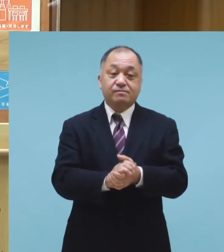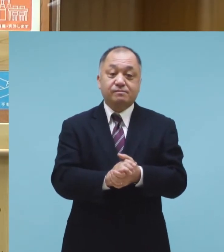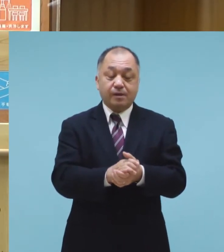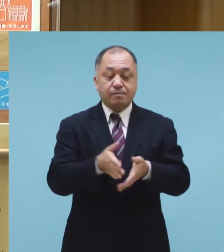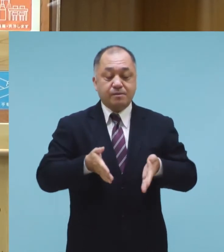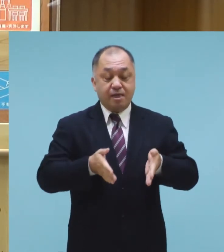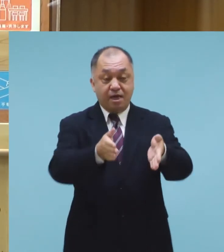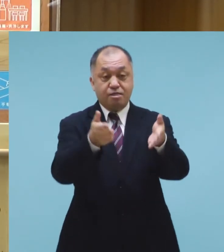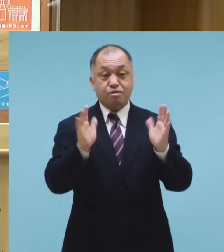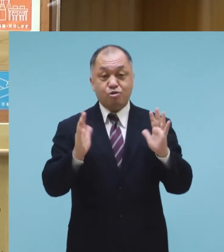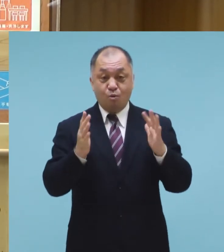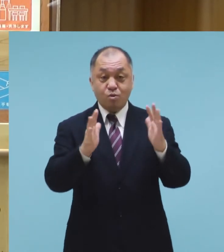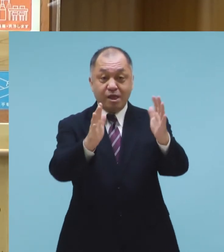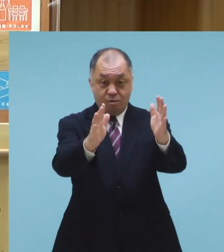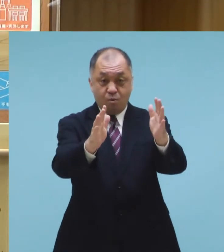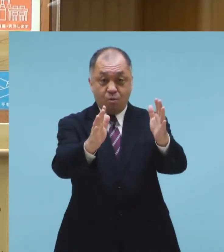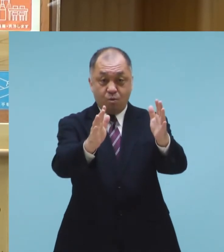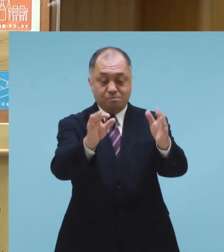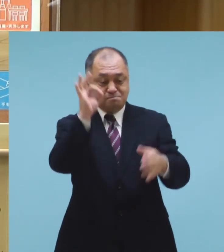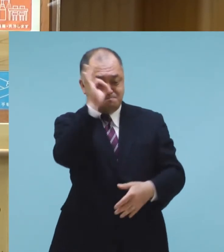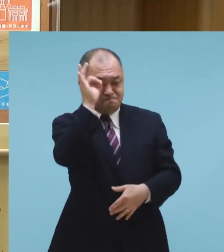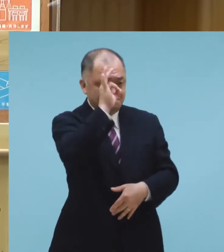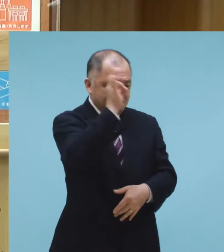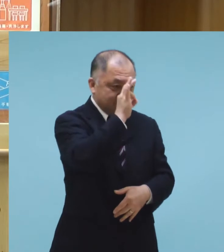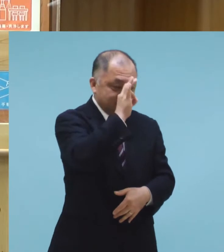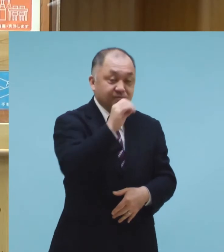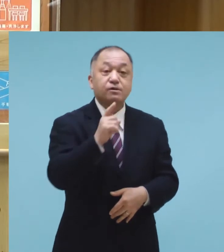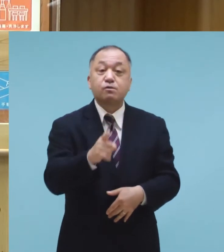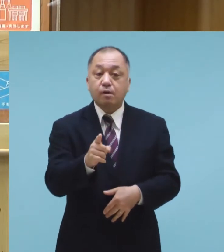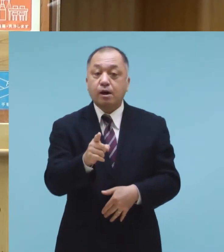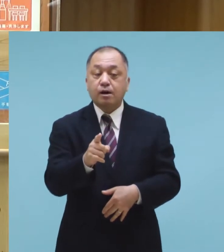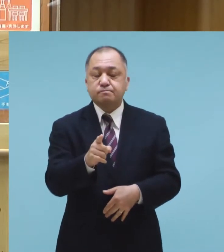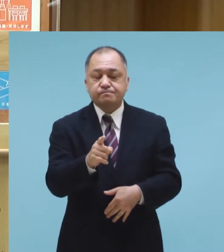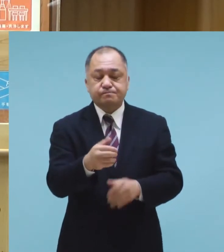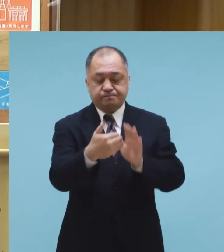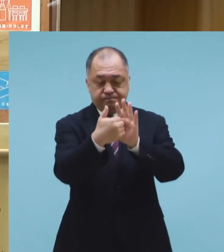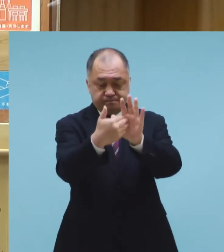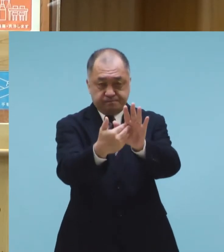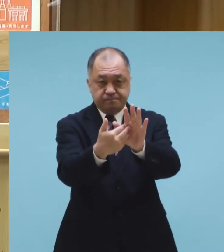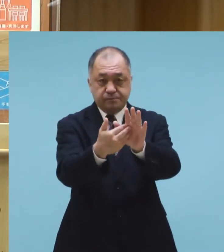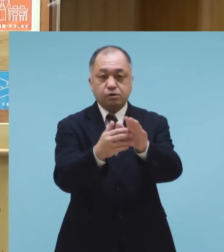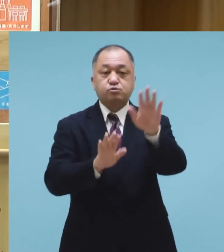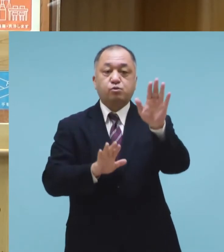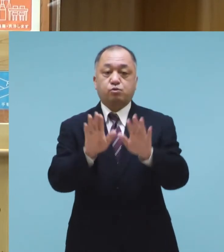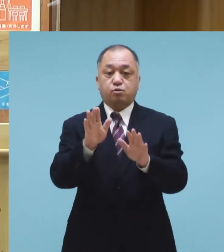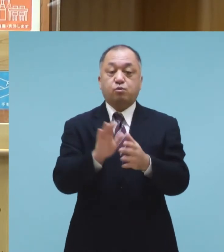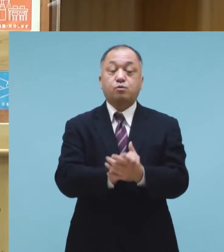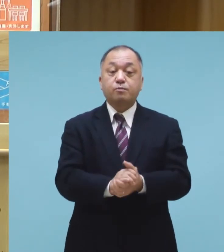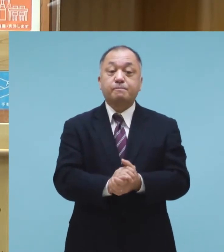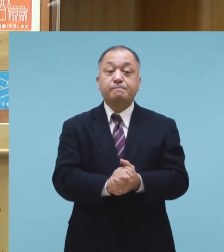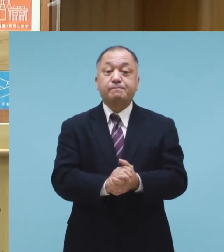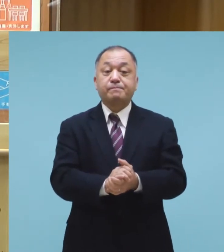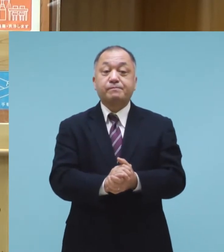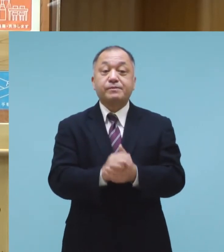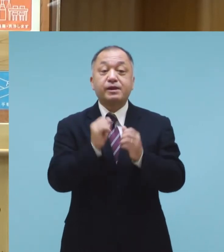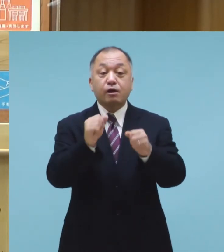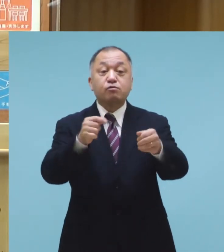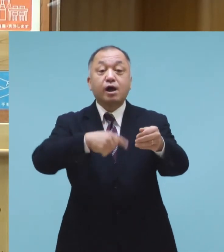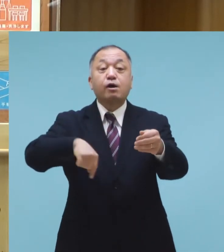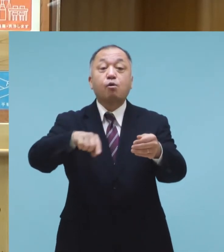った感染、そういったものはやらないという状況になってます。でやる中身っていうのは